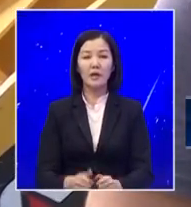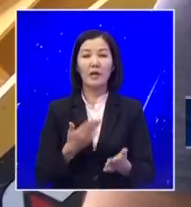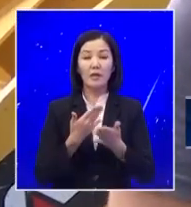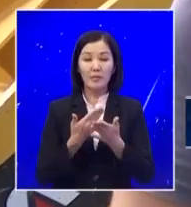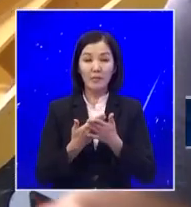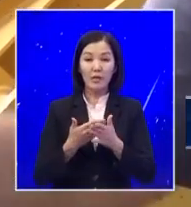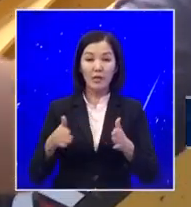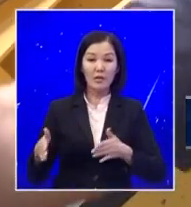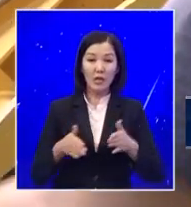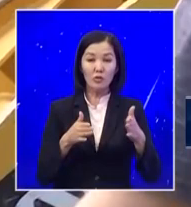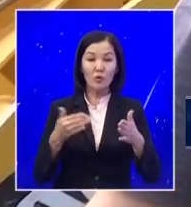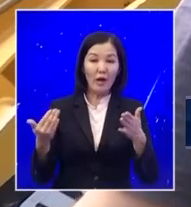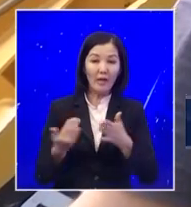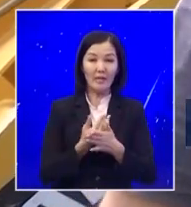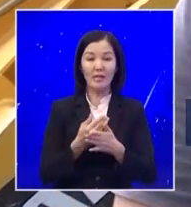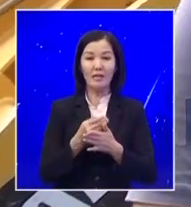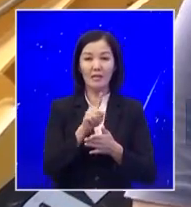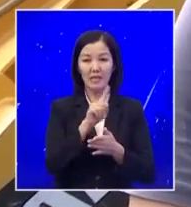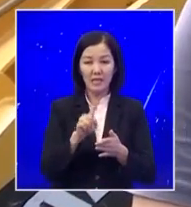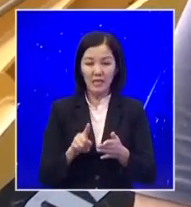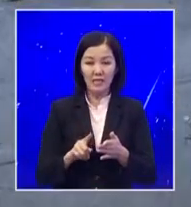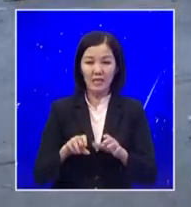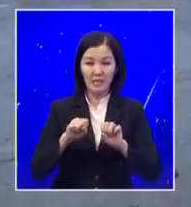еттік, дальше оны қайтадан жасап береміз. Бір жыл